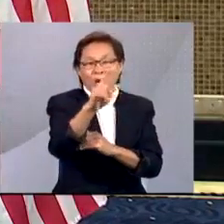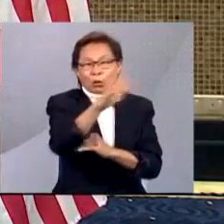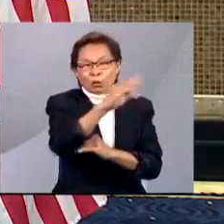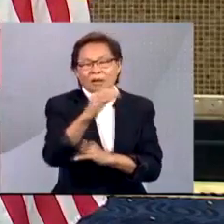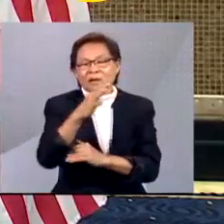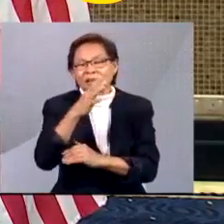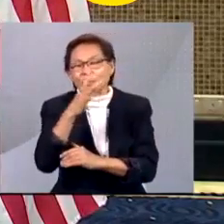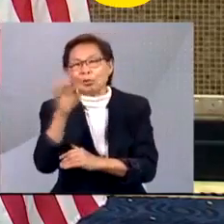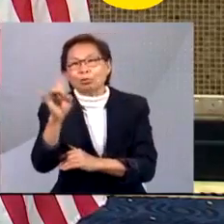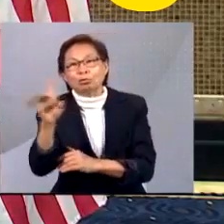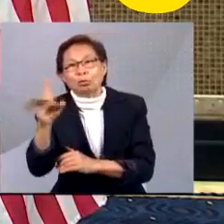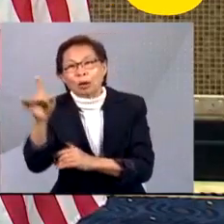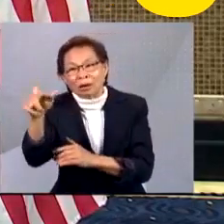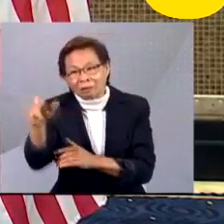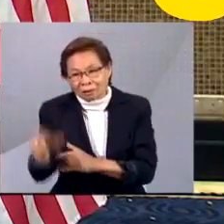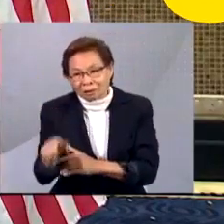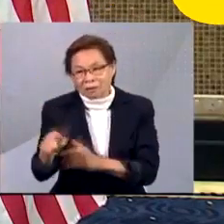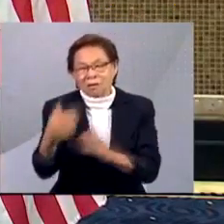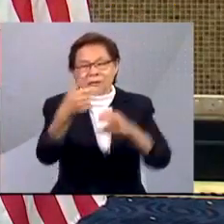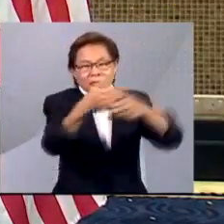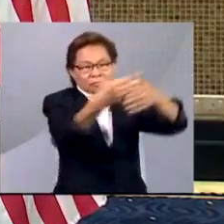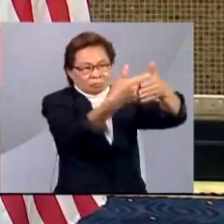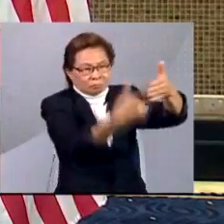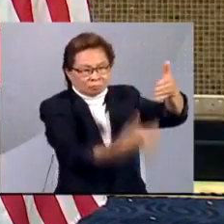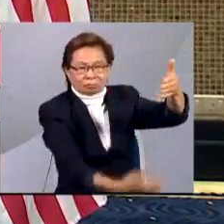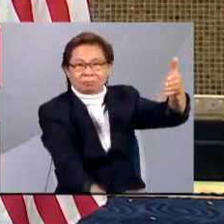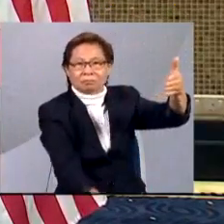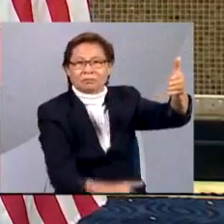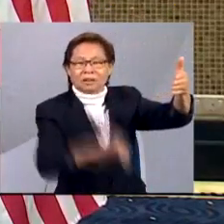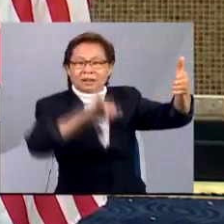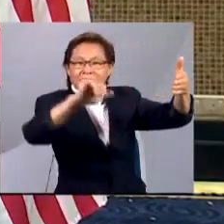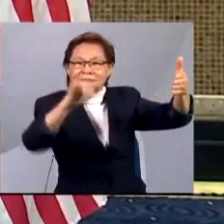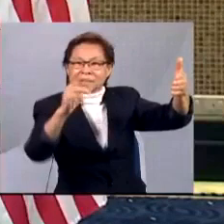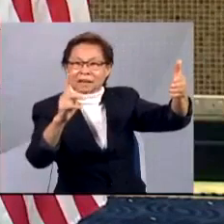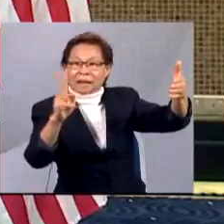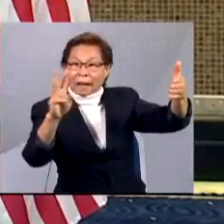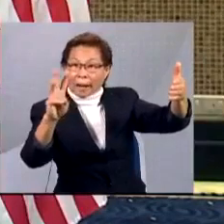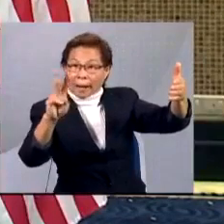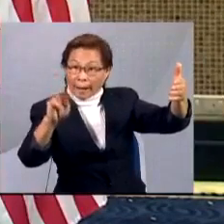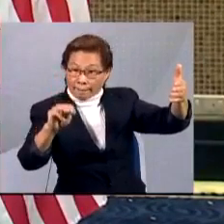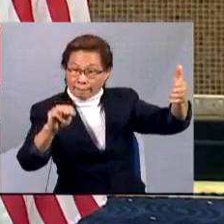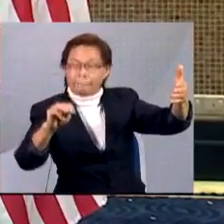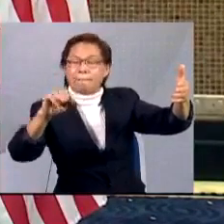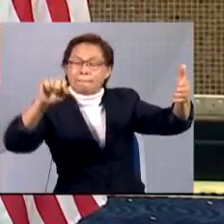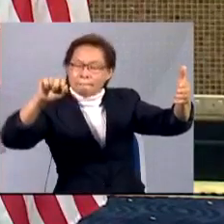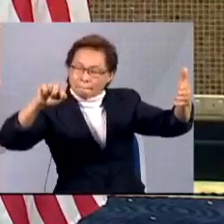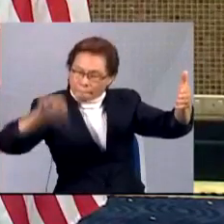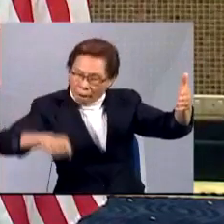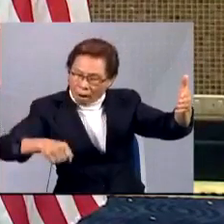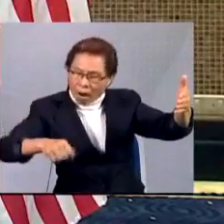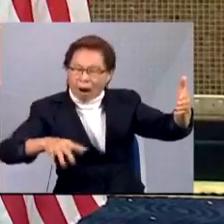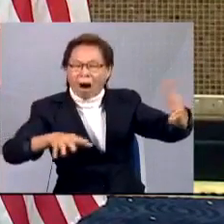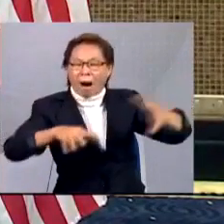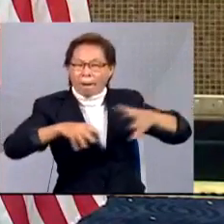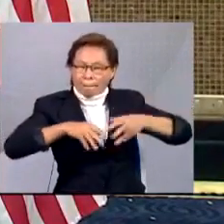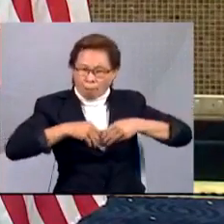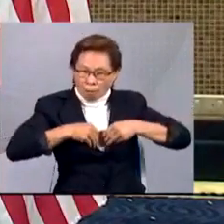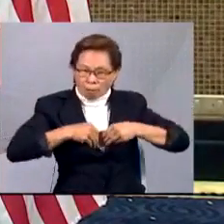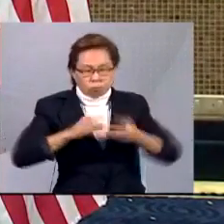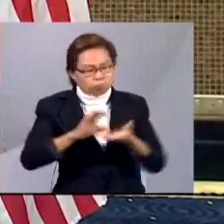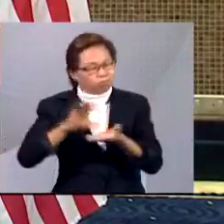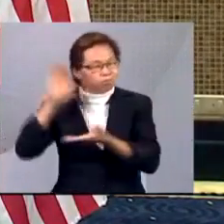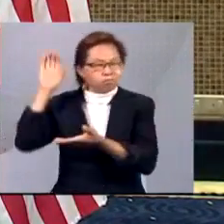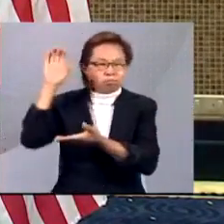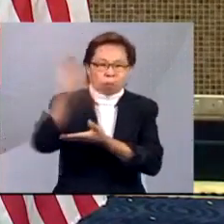Ibu Tunggal yang tersenarai di bawah Jabatan Kebajikan Masyarakat layak menerima bantuan